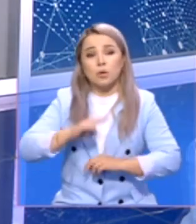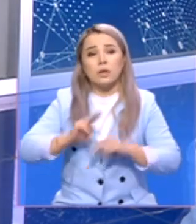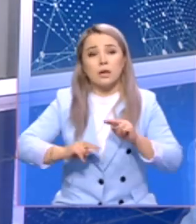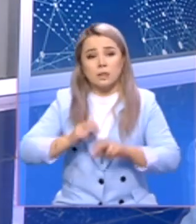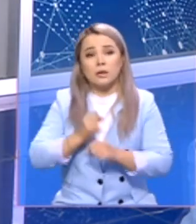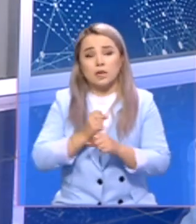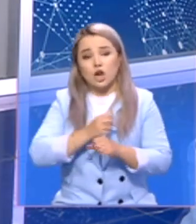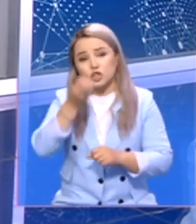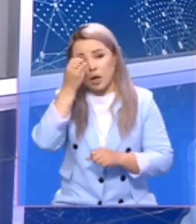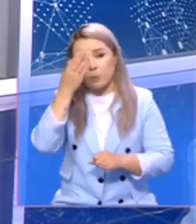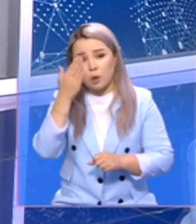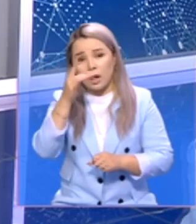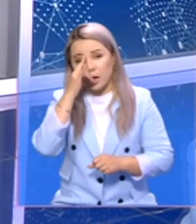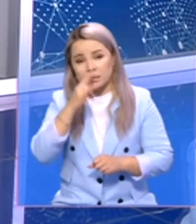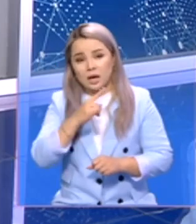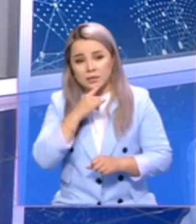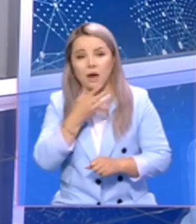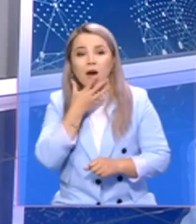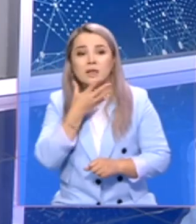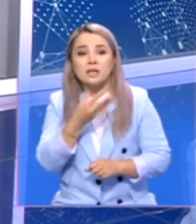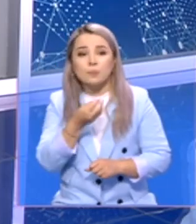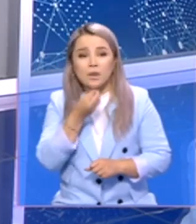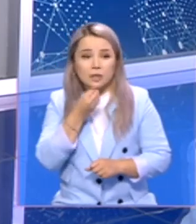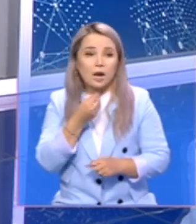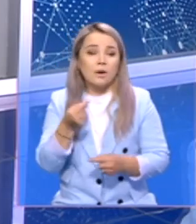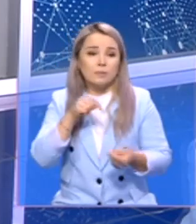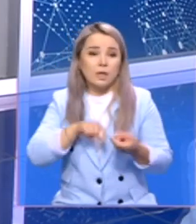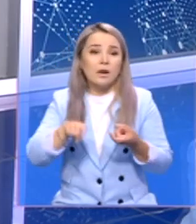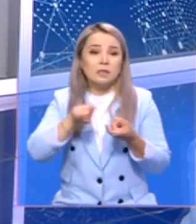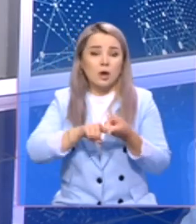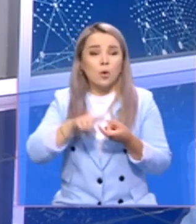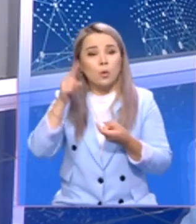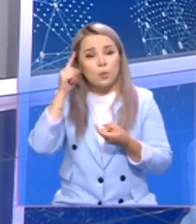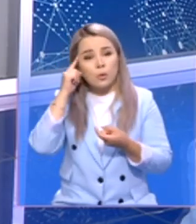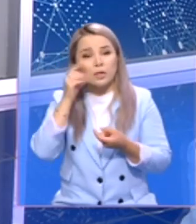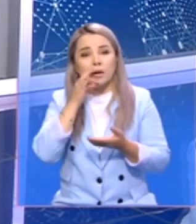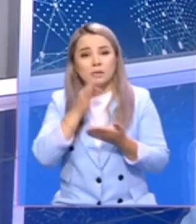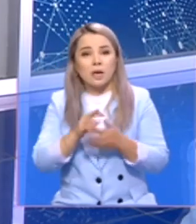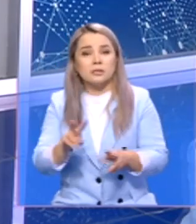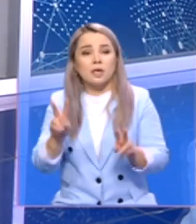Онда Жапония мен Қазақстан әсемдігі тоғысқан деп ойлаймын. Цитата соңы.